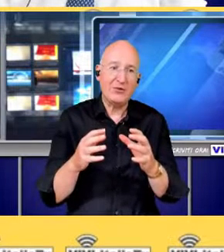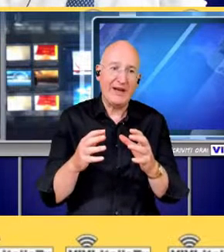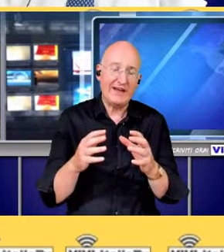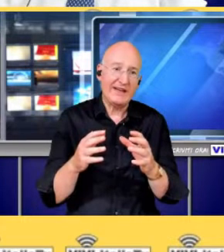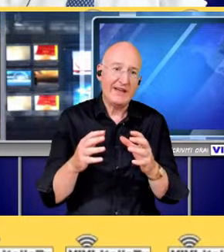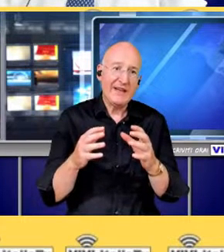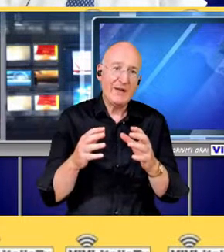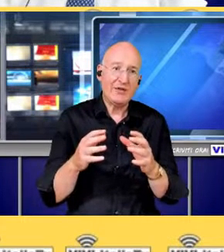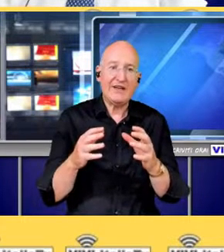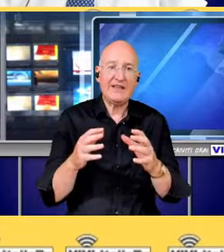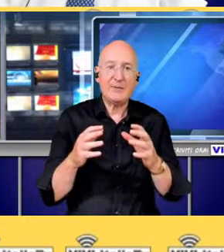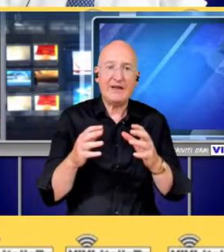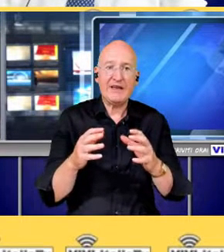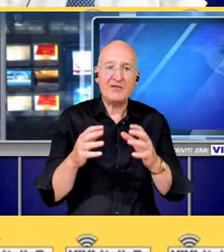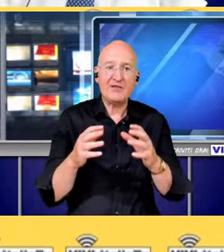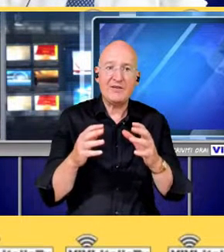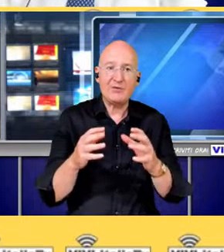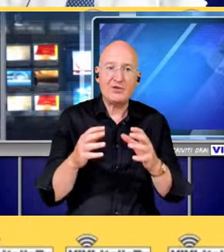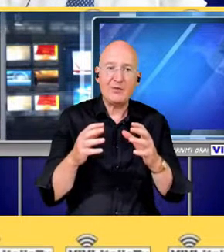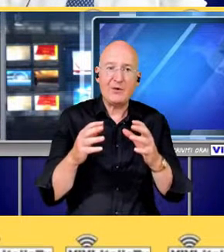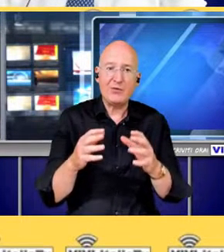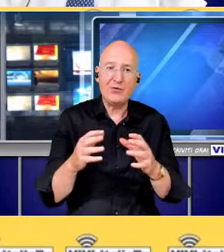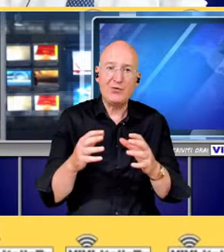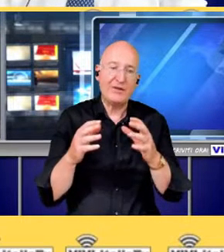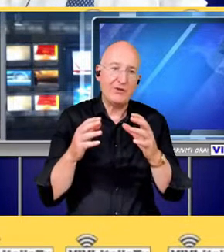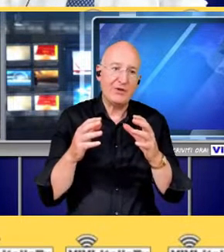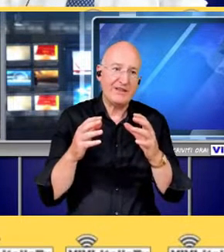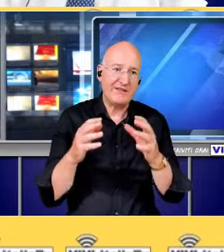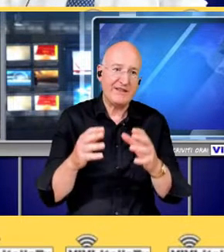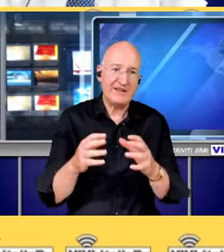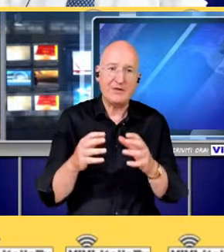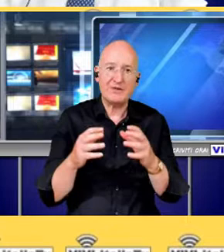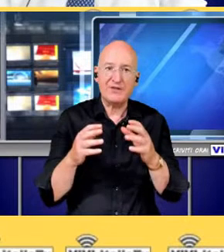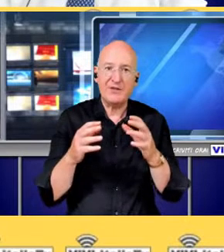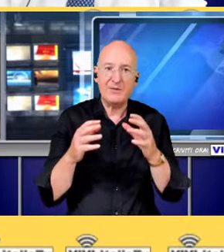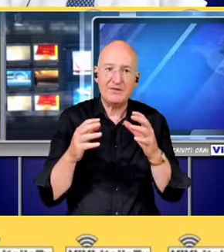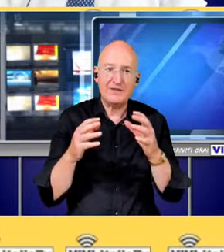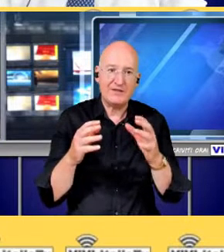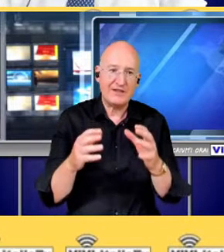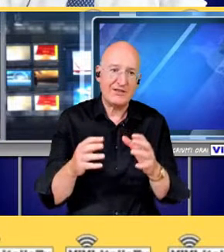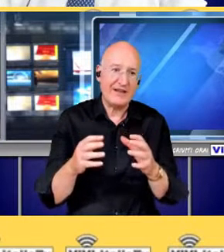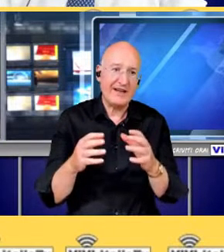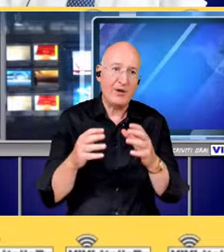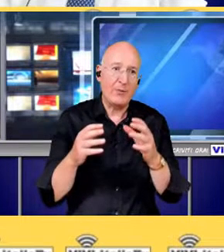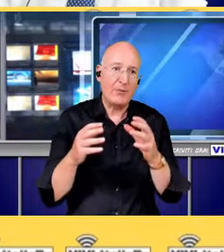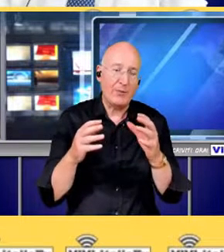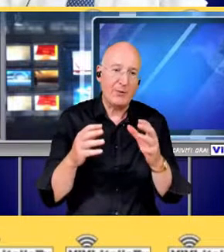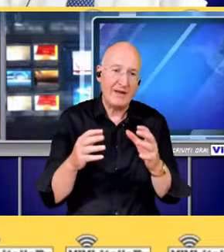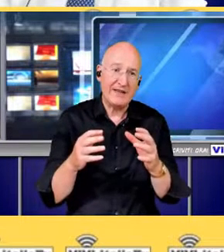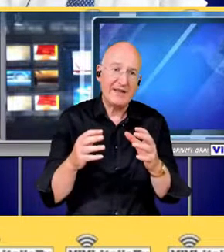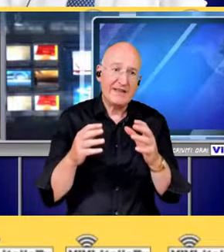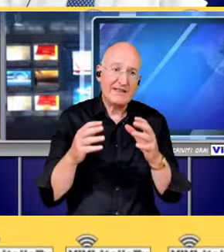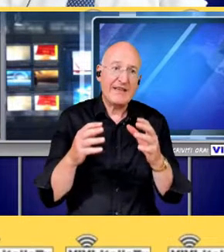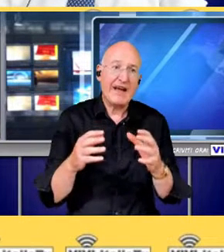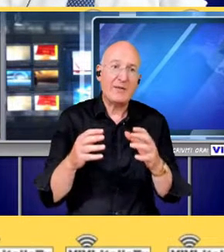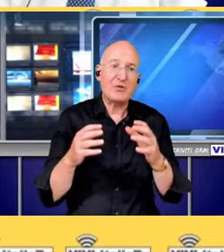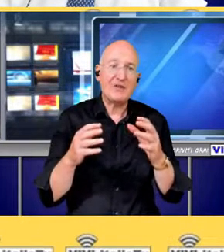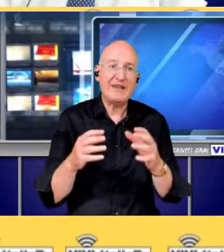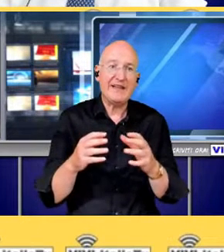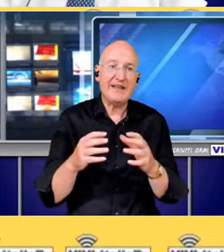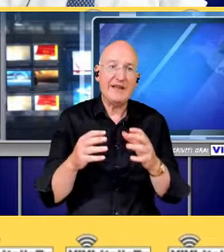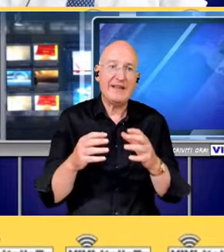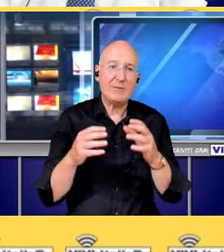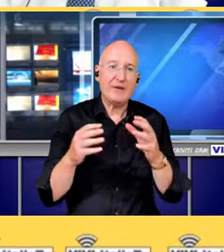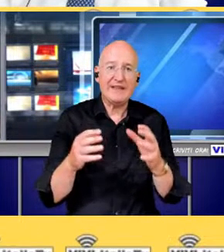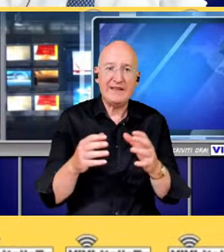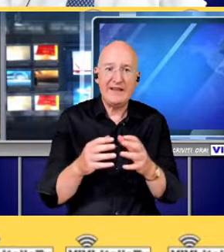magari modulari, in modo tale se per caso ce ne fosse qualcuno che va fuori servizio per questioni di manutenzione straordinaria o per un problema, si ha la